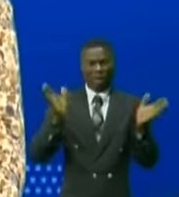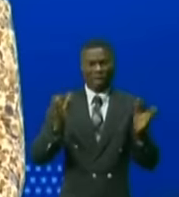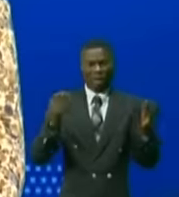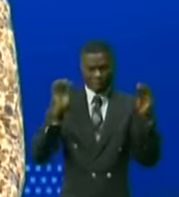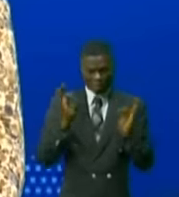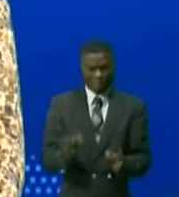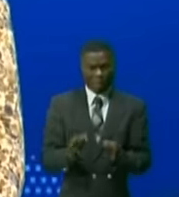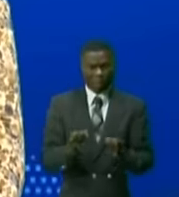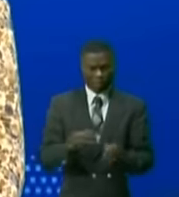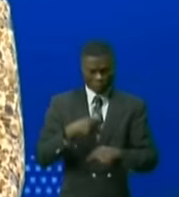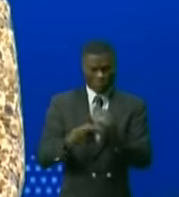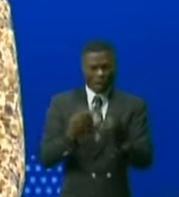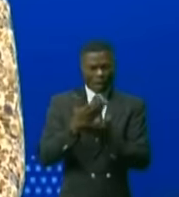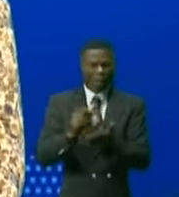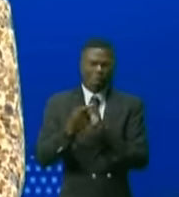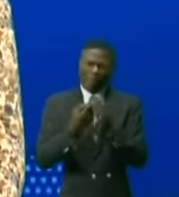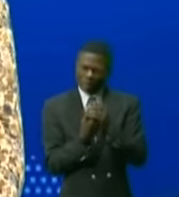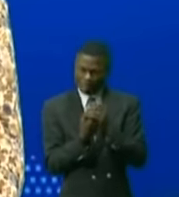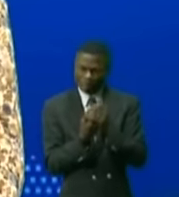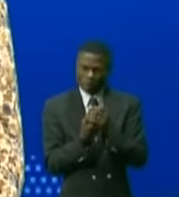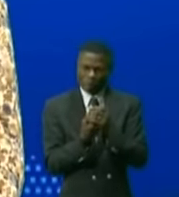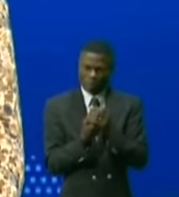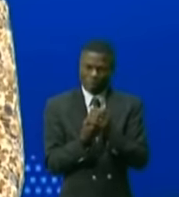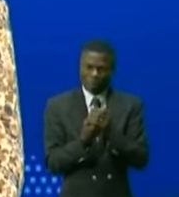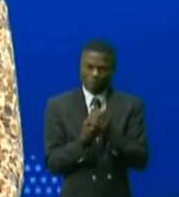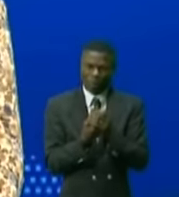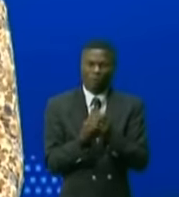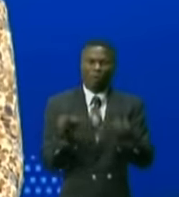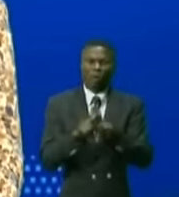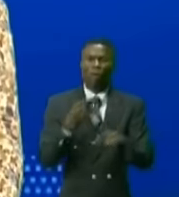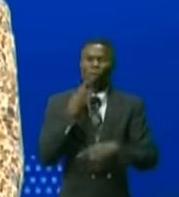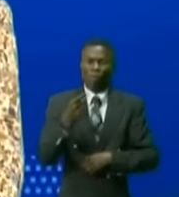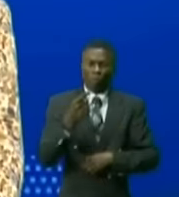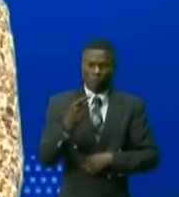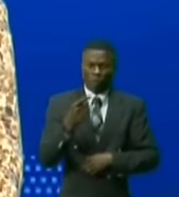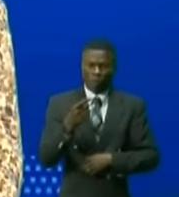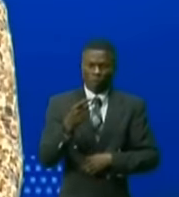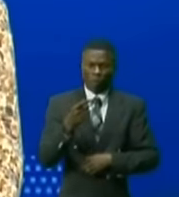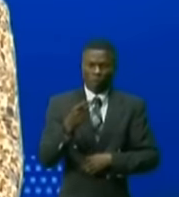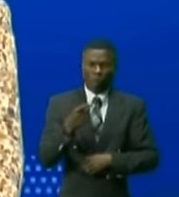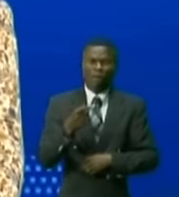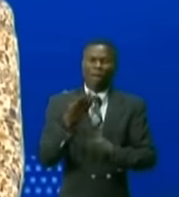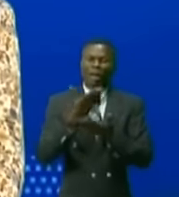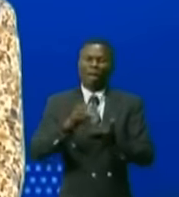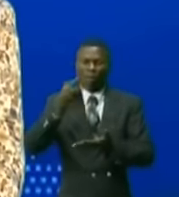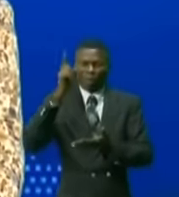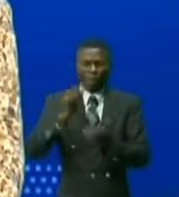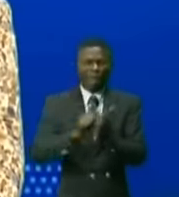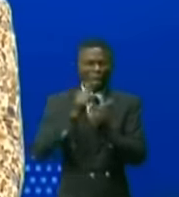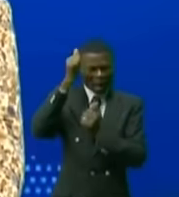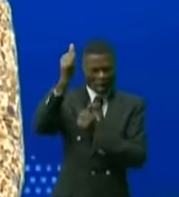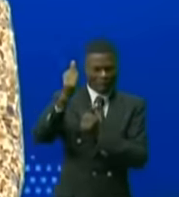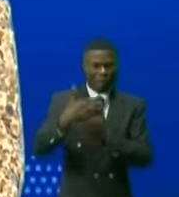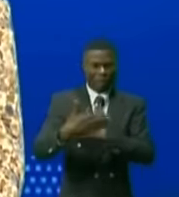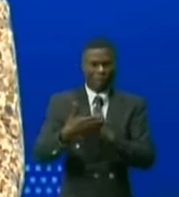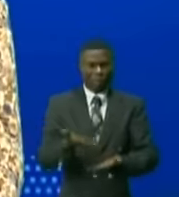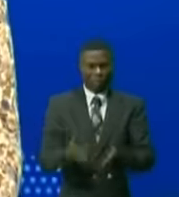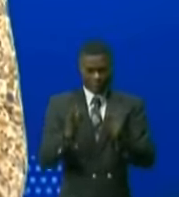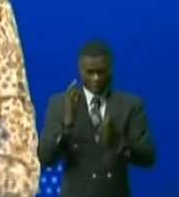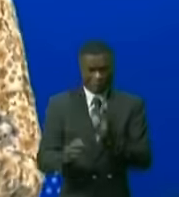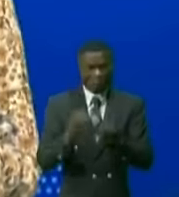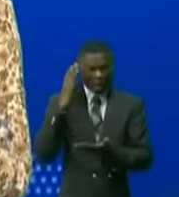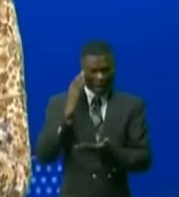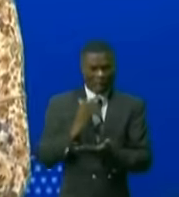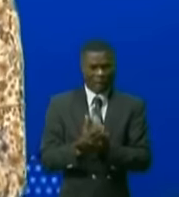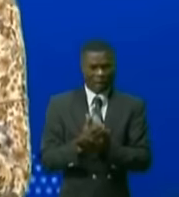déjà sur une lancée qui fait qu'on est, comme on dit, Zélez Adibosso, non ? On a un avenir glorieux devant nous. Mais si on arrête